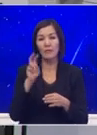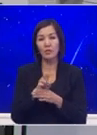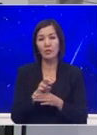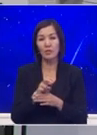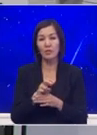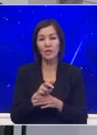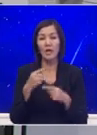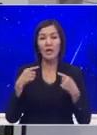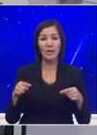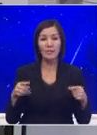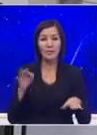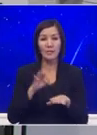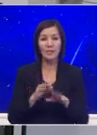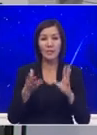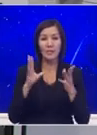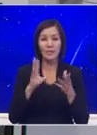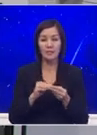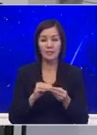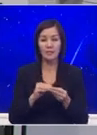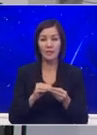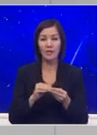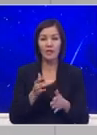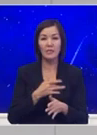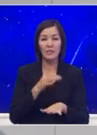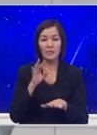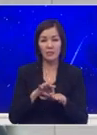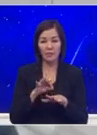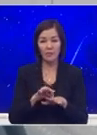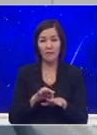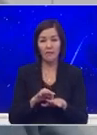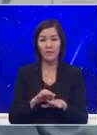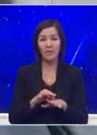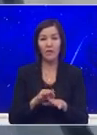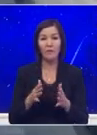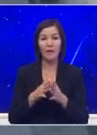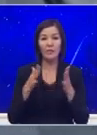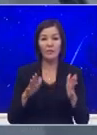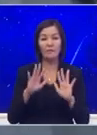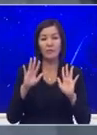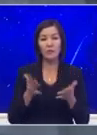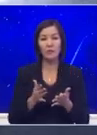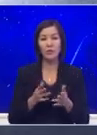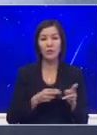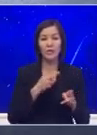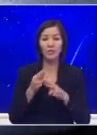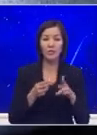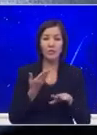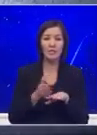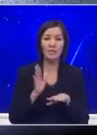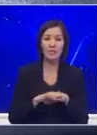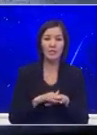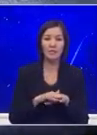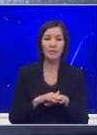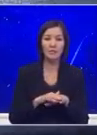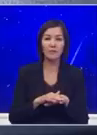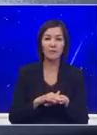самыми разными диагнозами тромбоз тахикардия миокардит и другие вместе с тем в большинстве случаев лечения осложняется из-за последствий